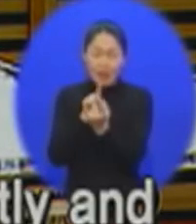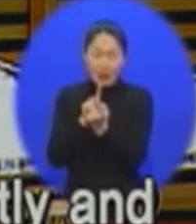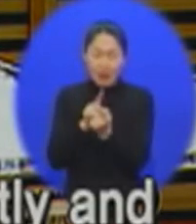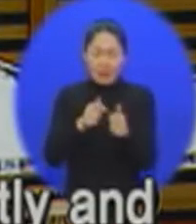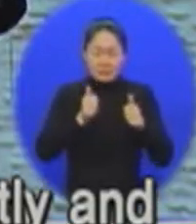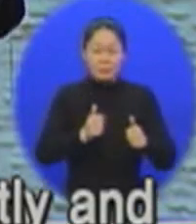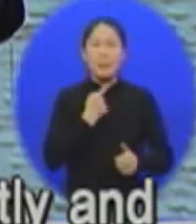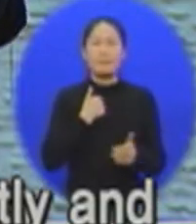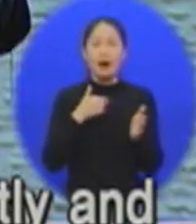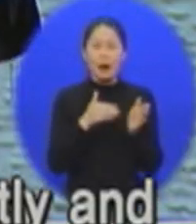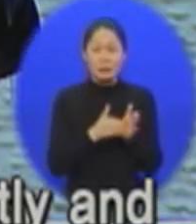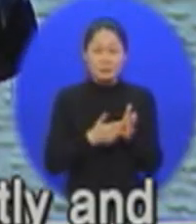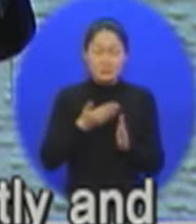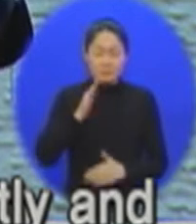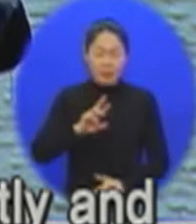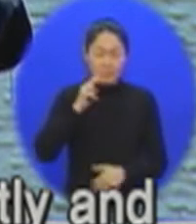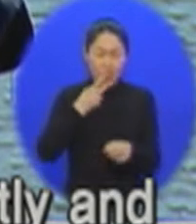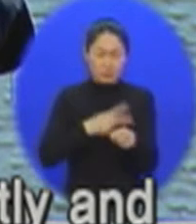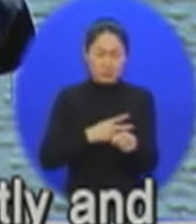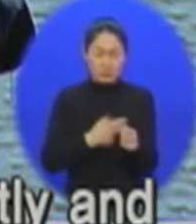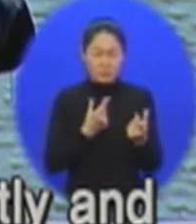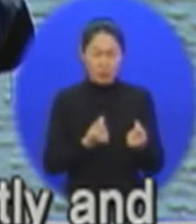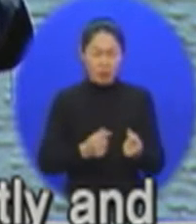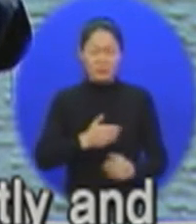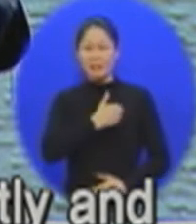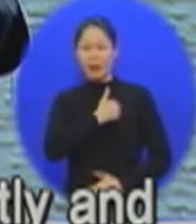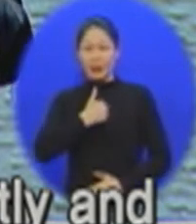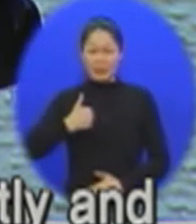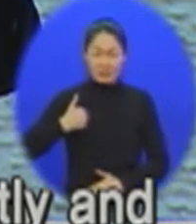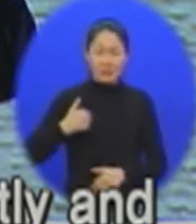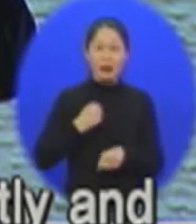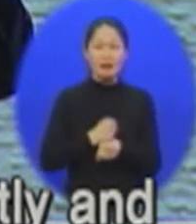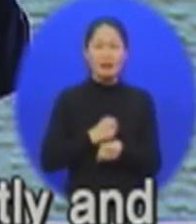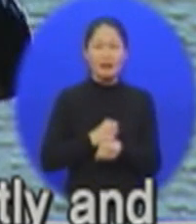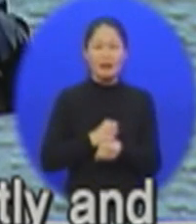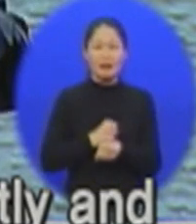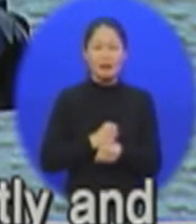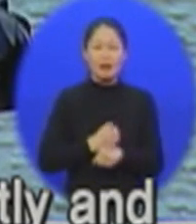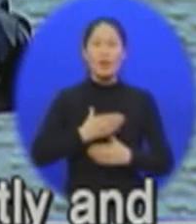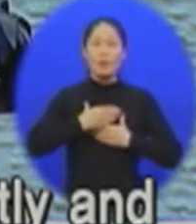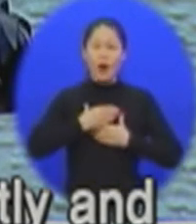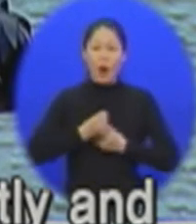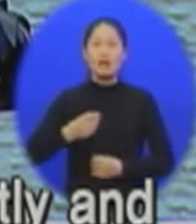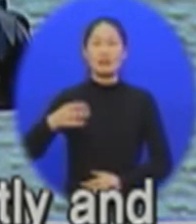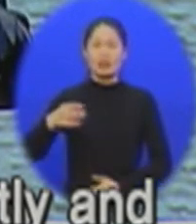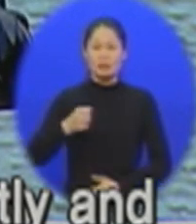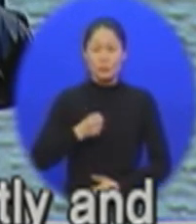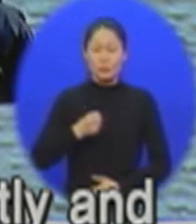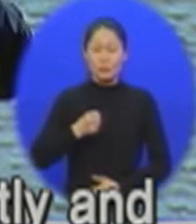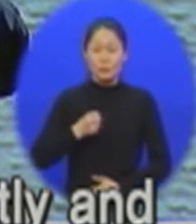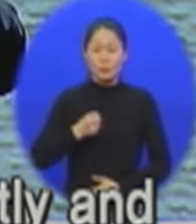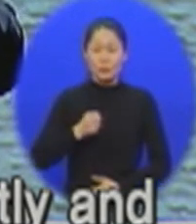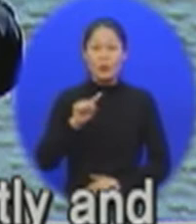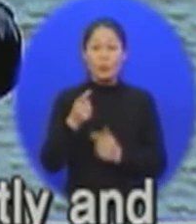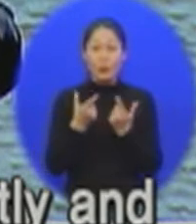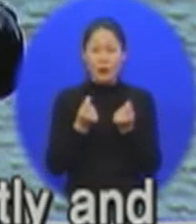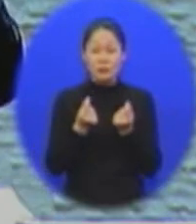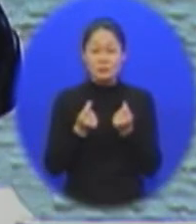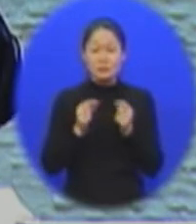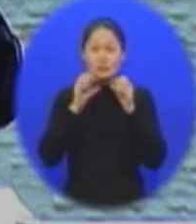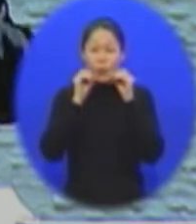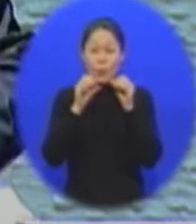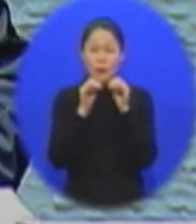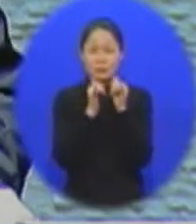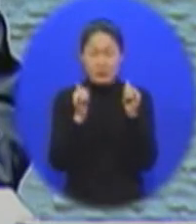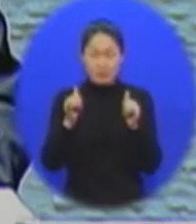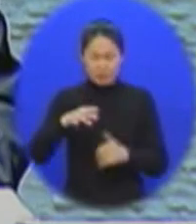사도바울 주로 이렇게 당당하게 그리고 변환을 가지고 그렇게 전도하는